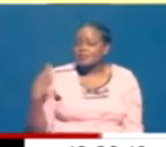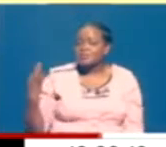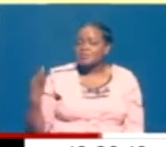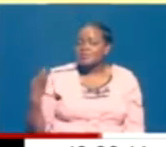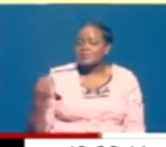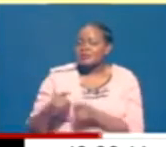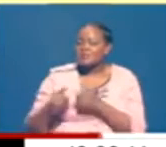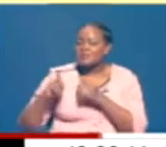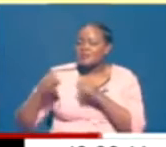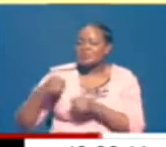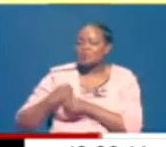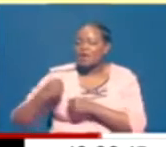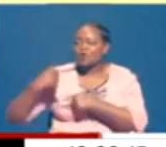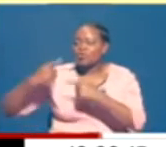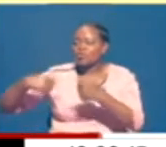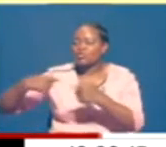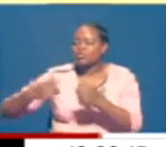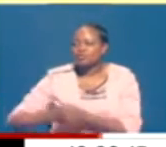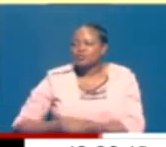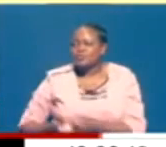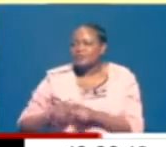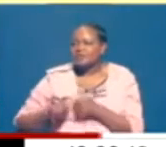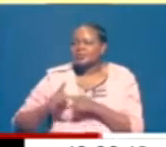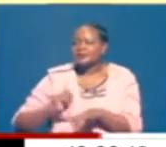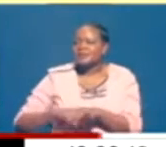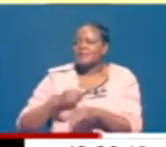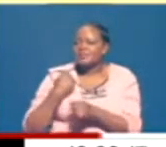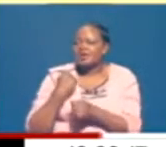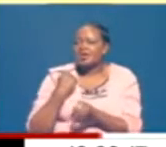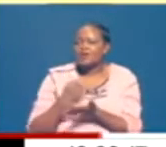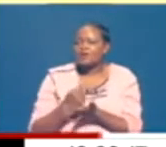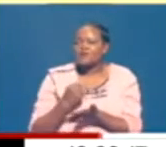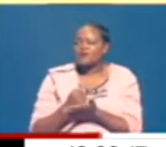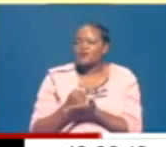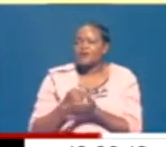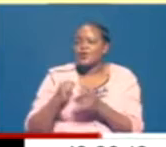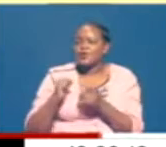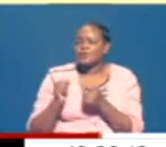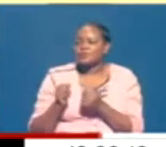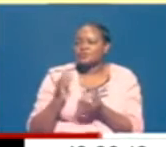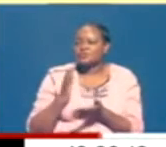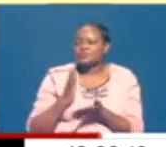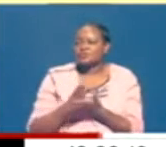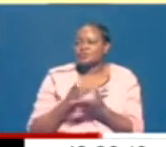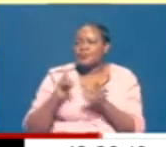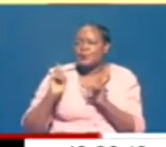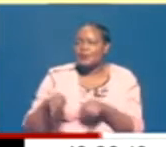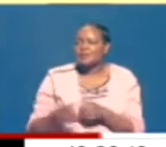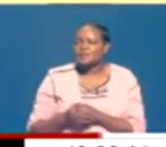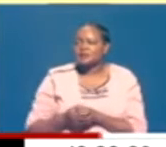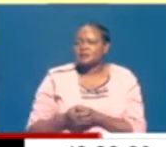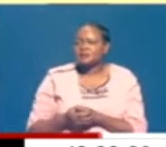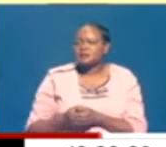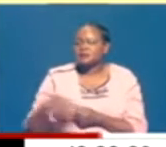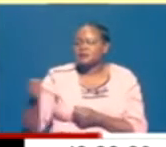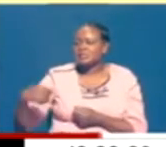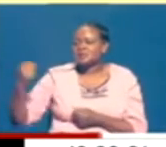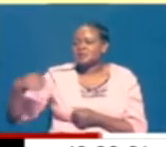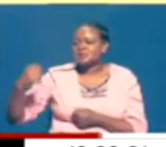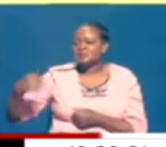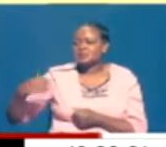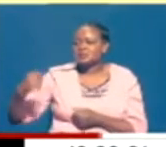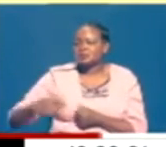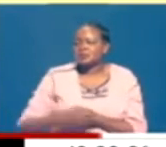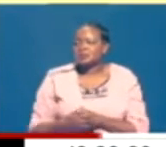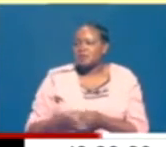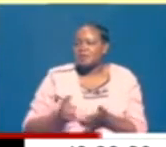kazi iendelee. Wakiwa pale ofisini lazima wanakula mshahara, wanapata mshahara,